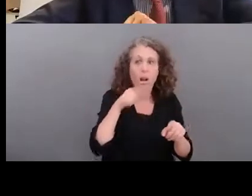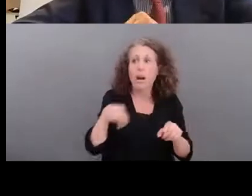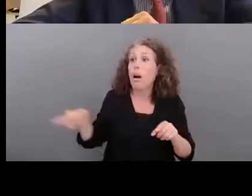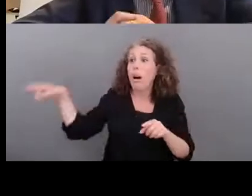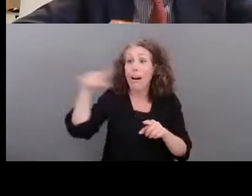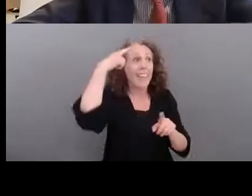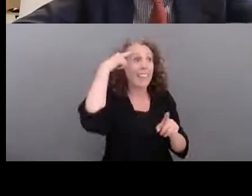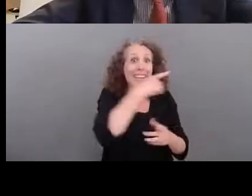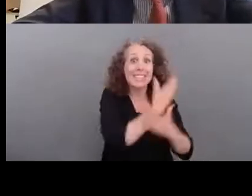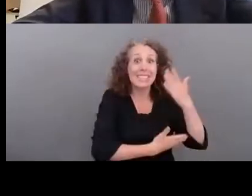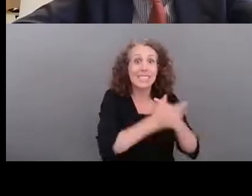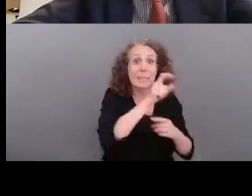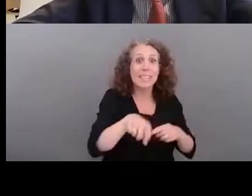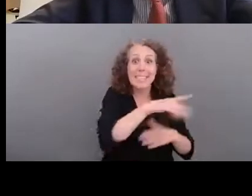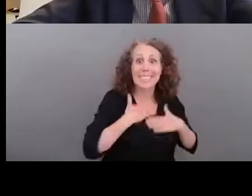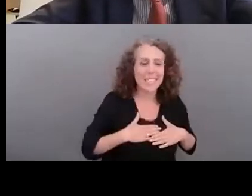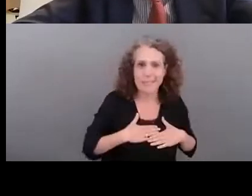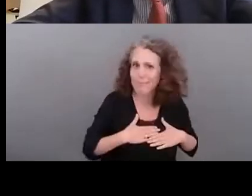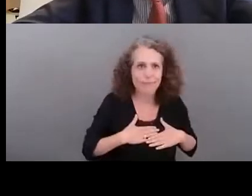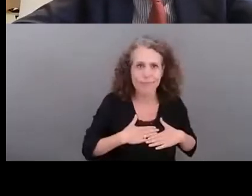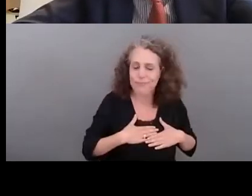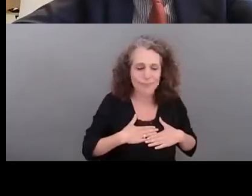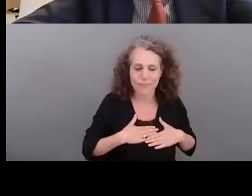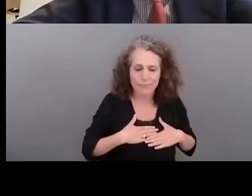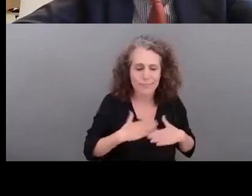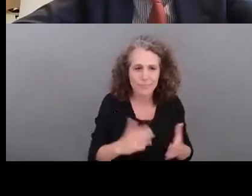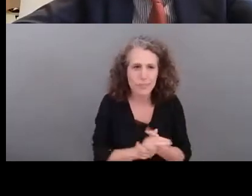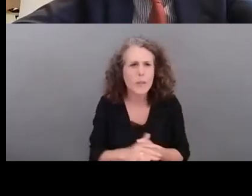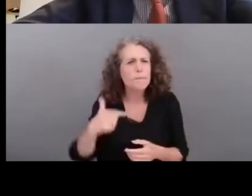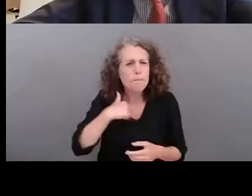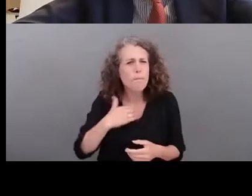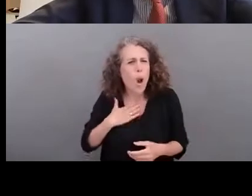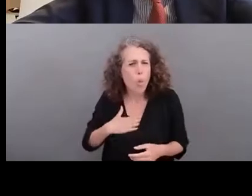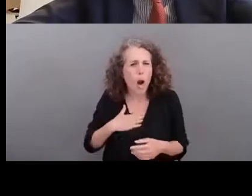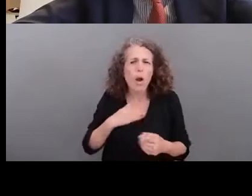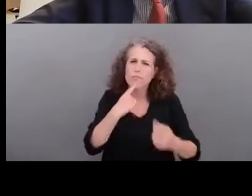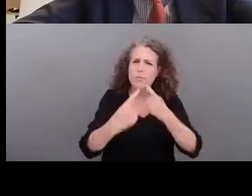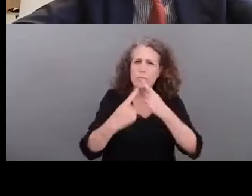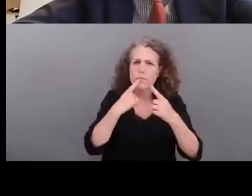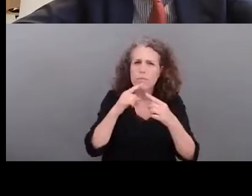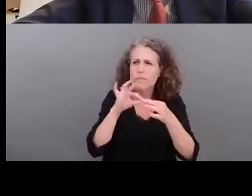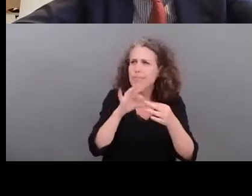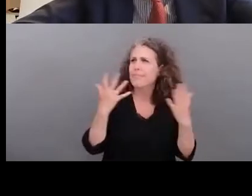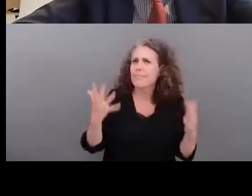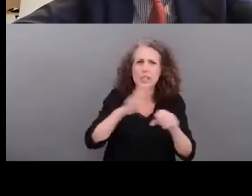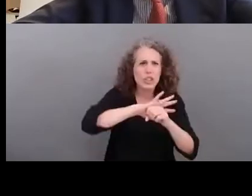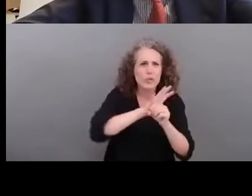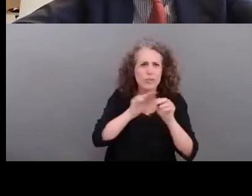Donc, merci pour votre travail. J'aimerais parler un peu de la pandémie. Bien